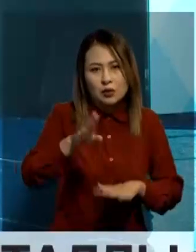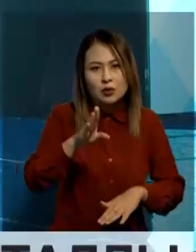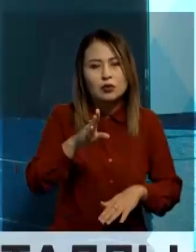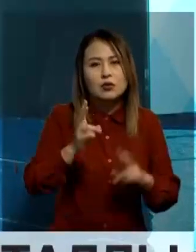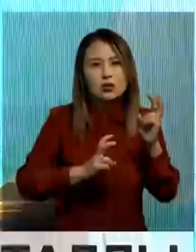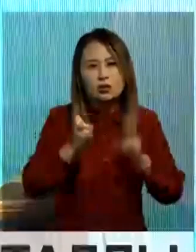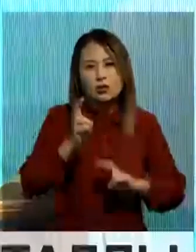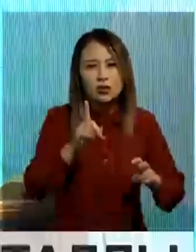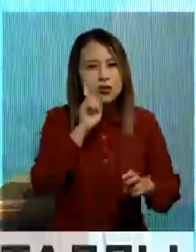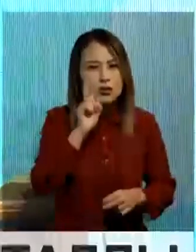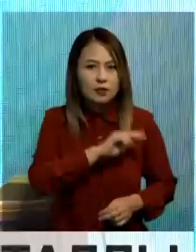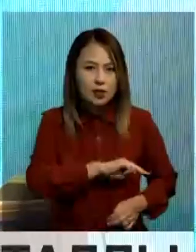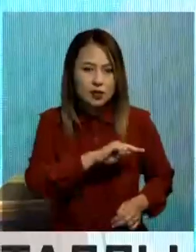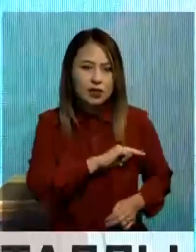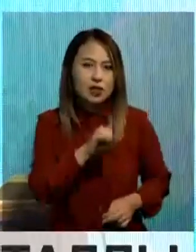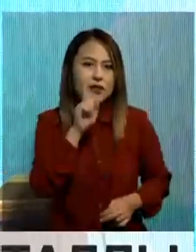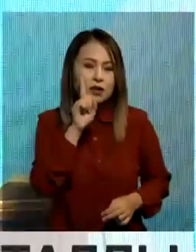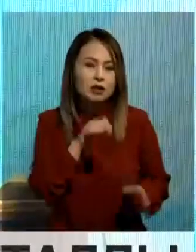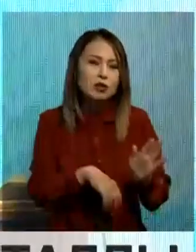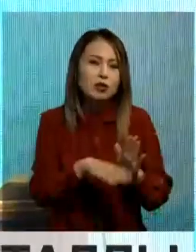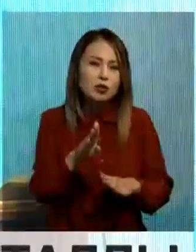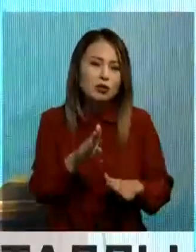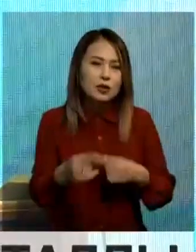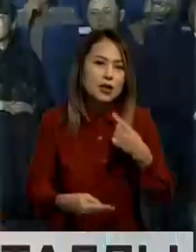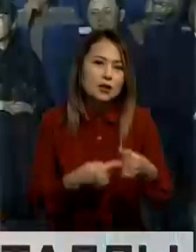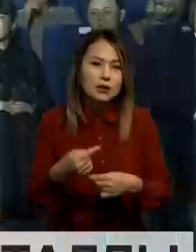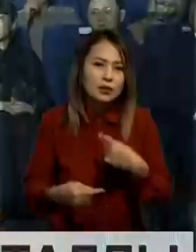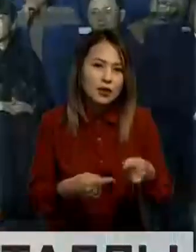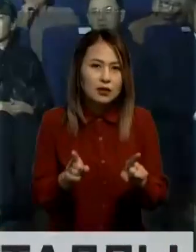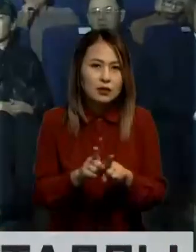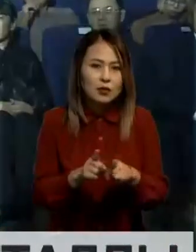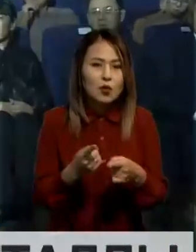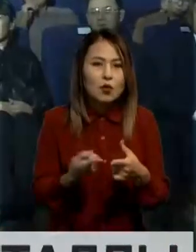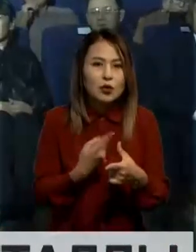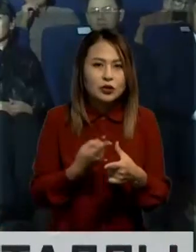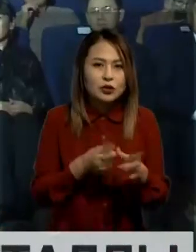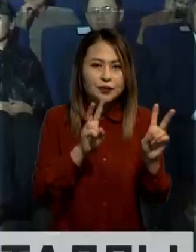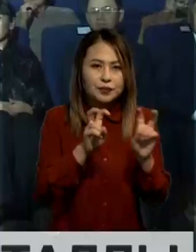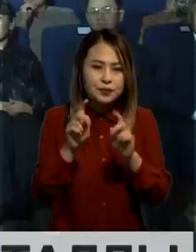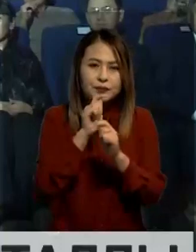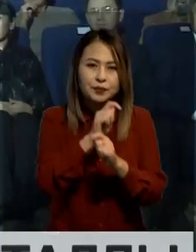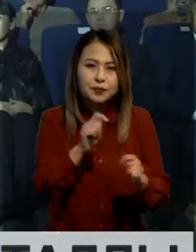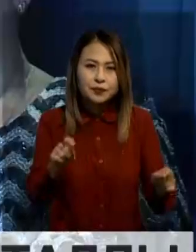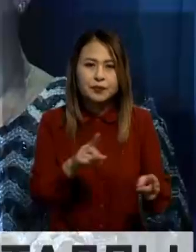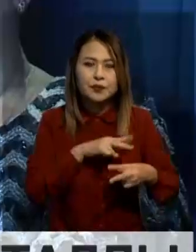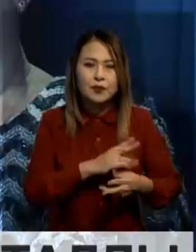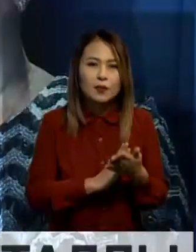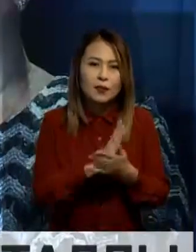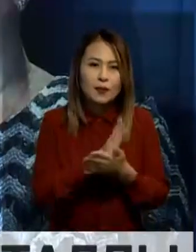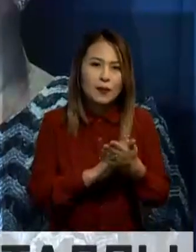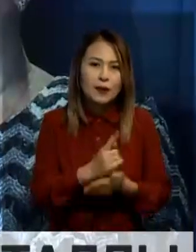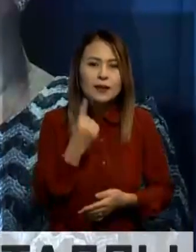әулеті, өндірістің үздік жас қызметкерлері мен жастардың үздік тәлімгер аталымдары бойынша марапатталды. Себебі